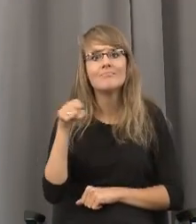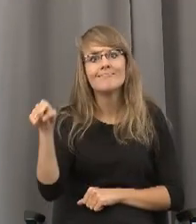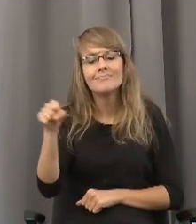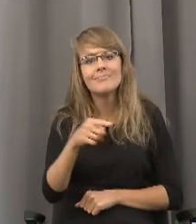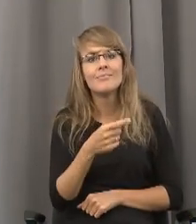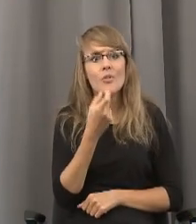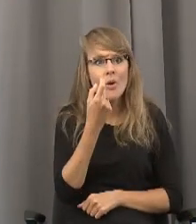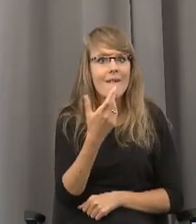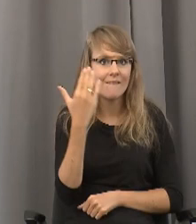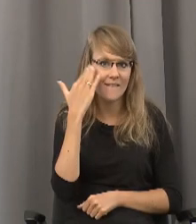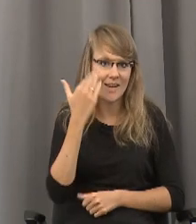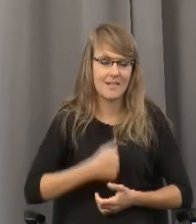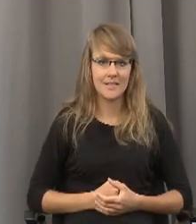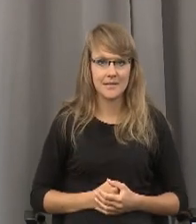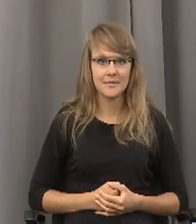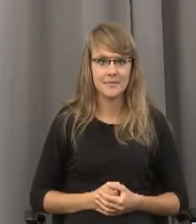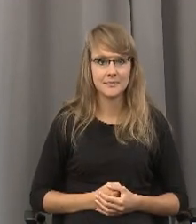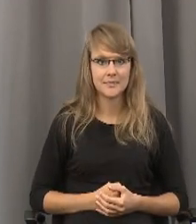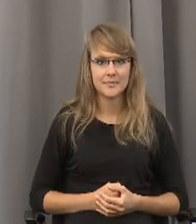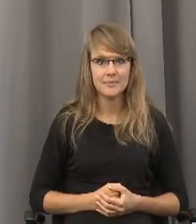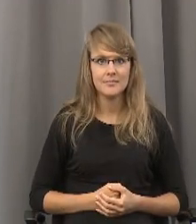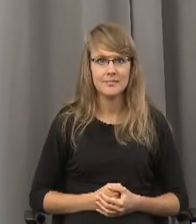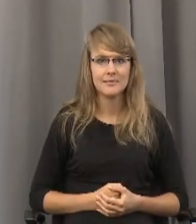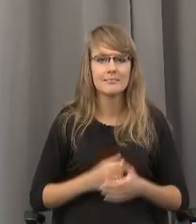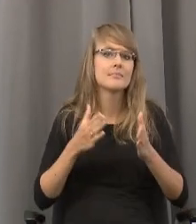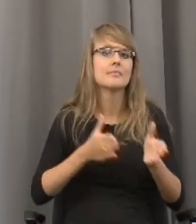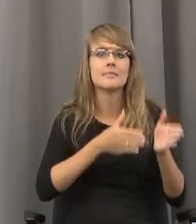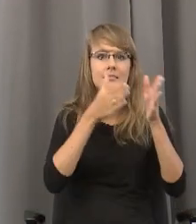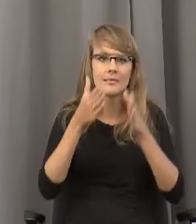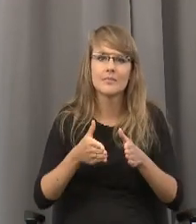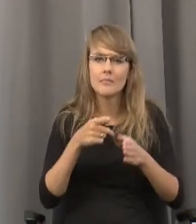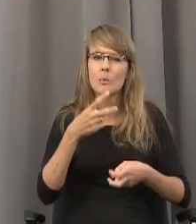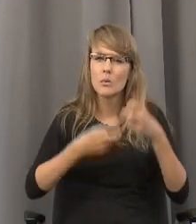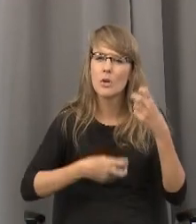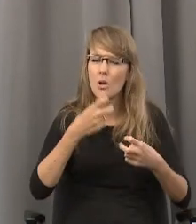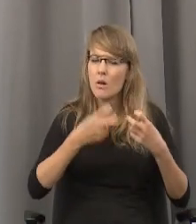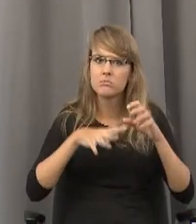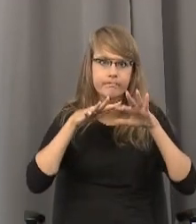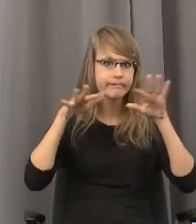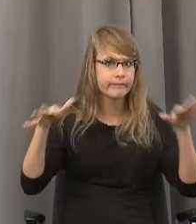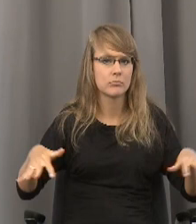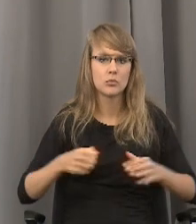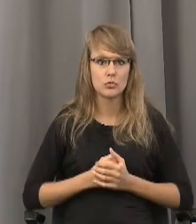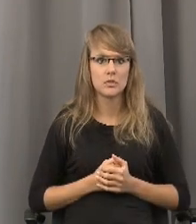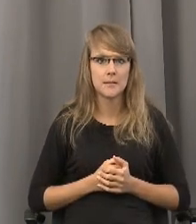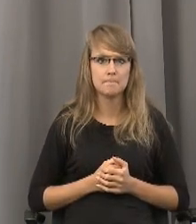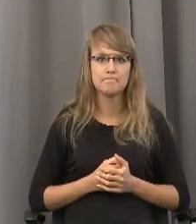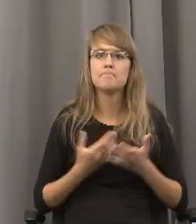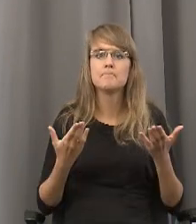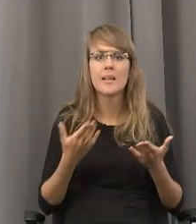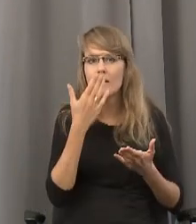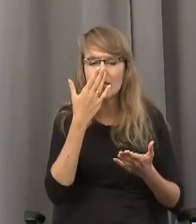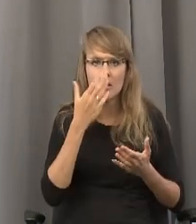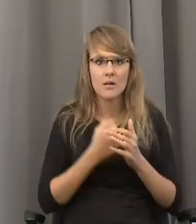gdzie dotrą. Dalej, następną rzeczą, która jest problemem dużym, to jest to, że my mamy